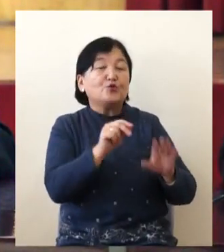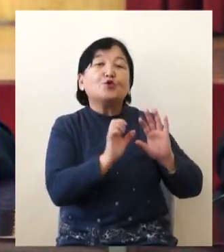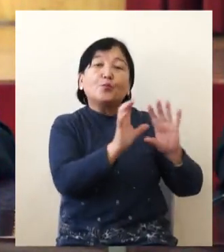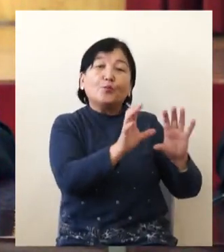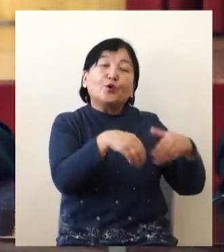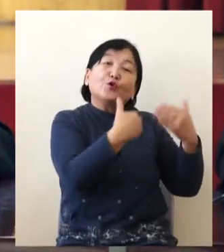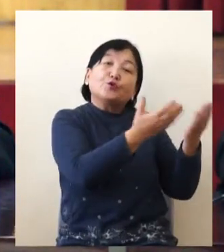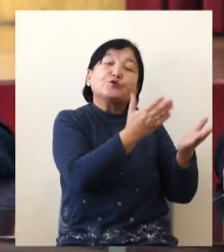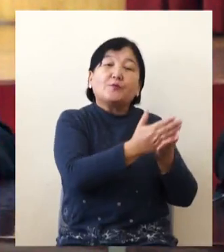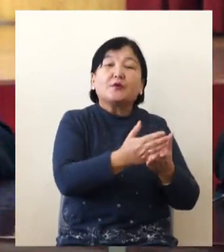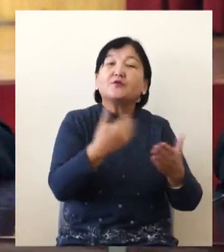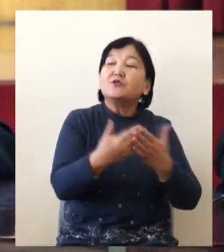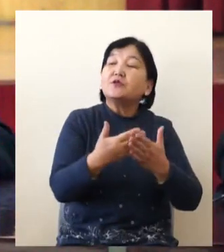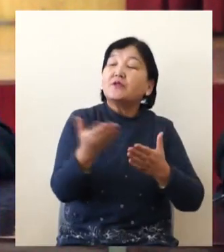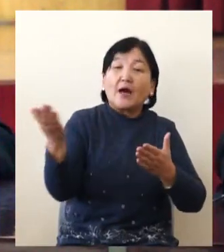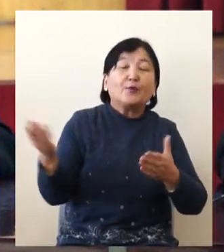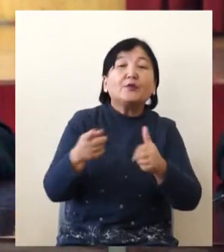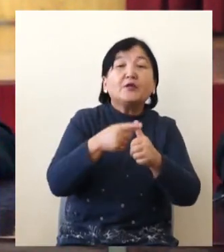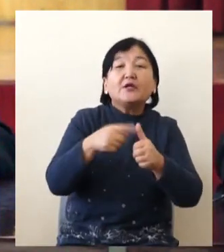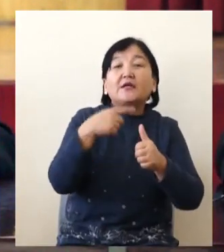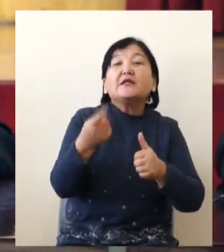Тийм биш ямар компани байна та бүхэн нэрлэдэг.